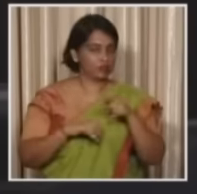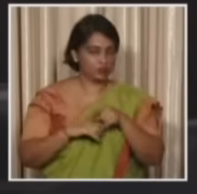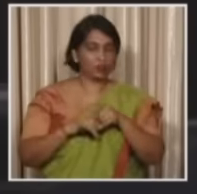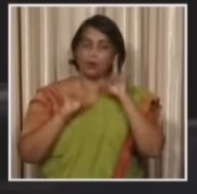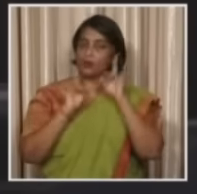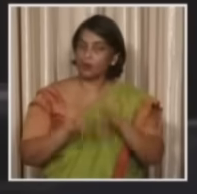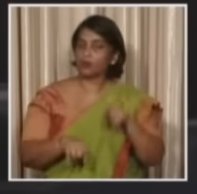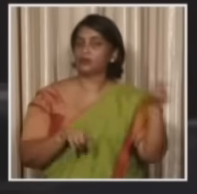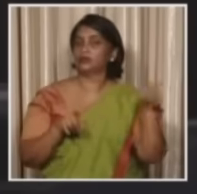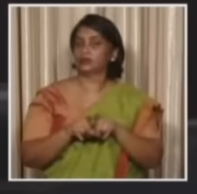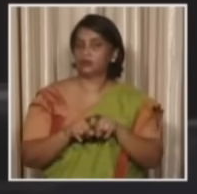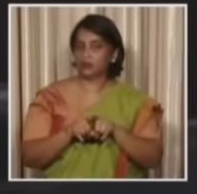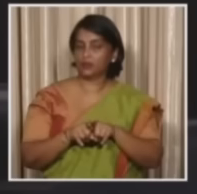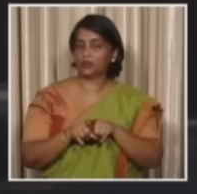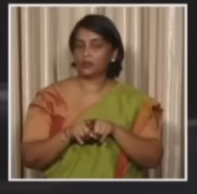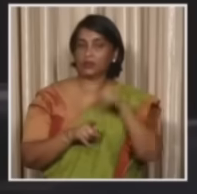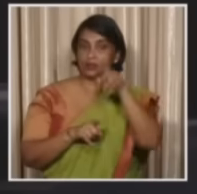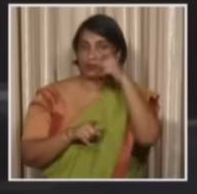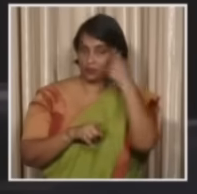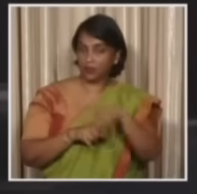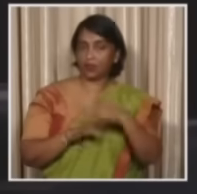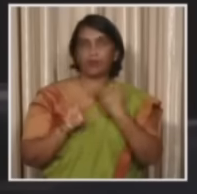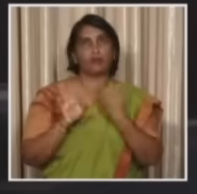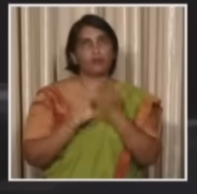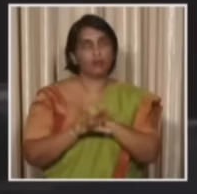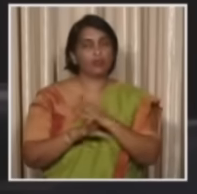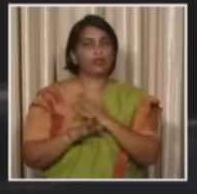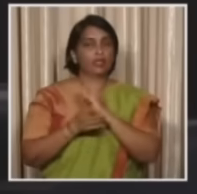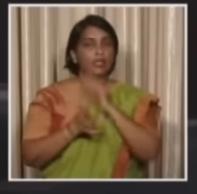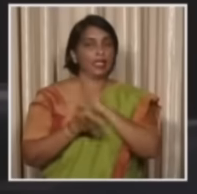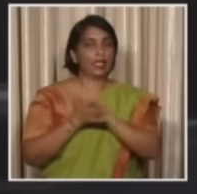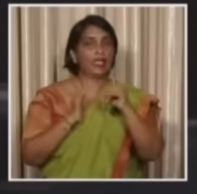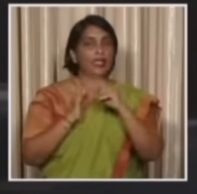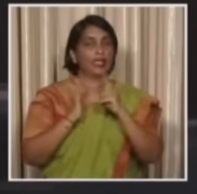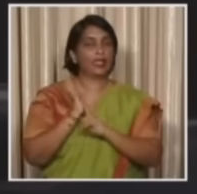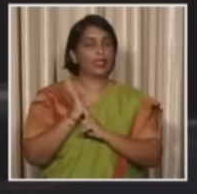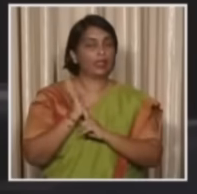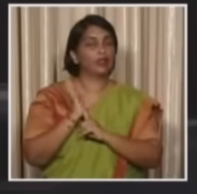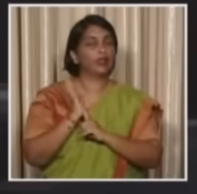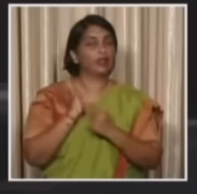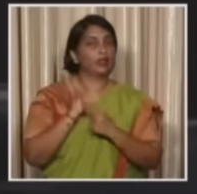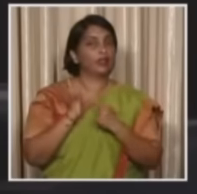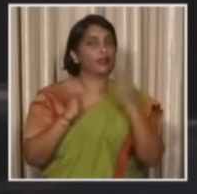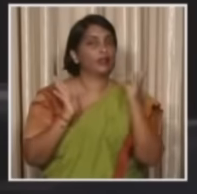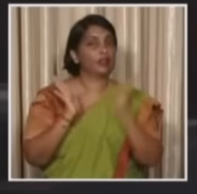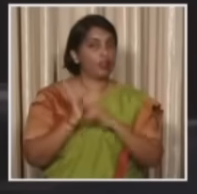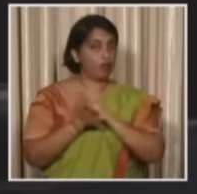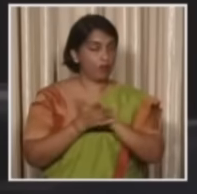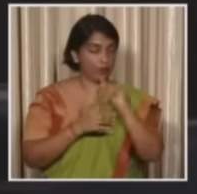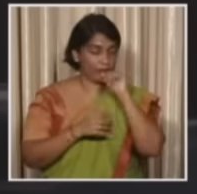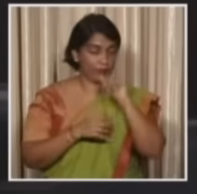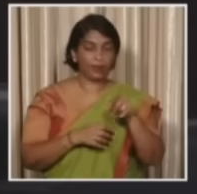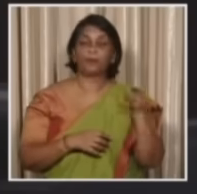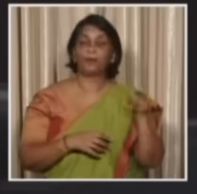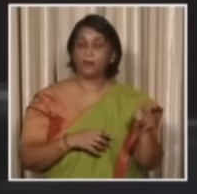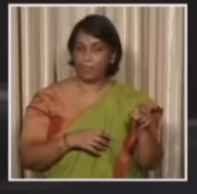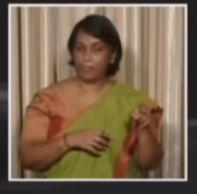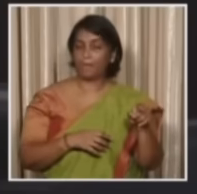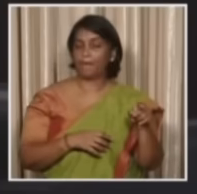ඒ වගේම තමයි ඔබ දැක්ක පහුගිය දවස්වල හිල්ටන් හෝටලෙත් ඇත්තටම